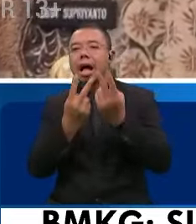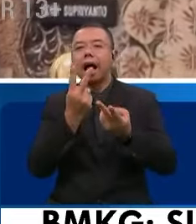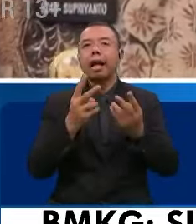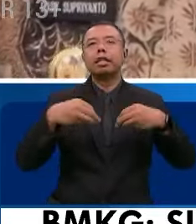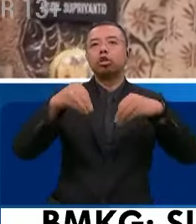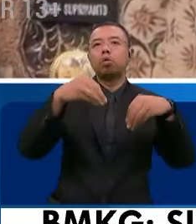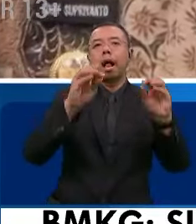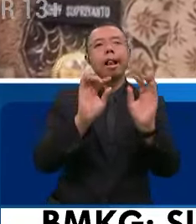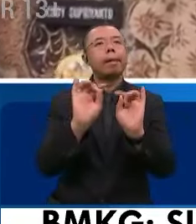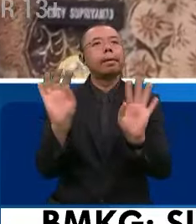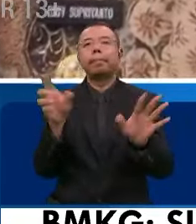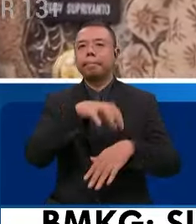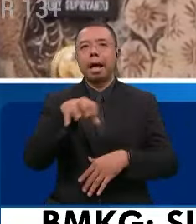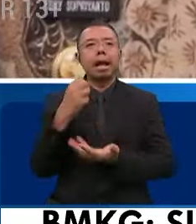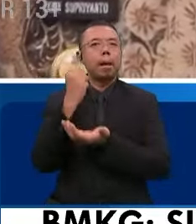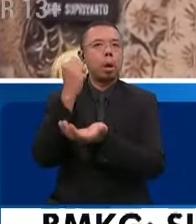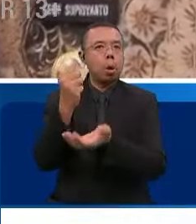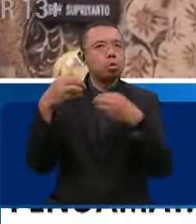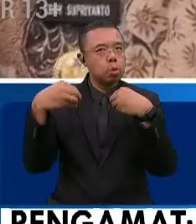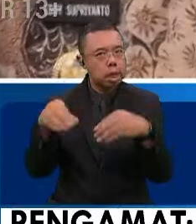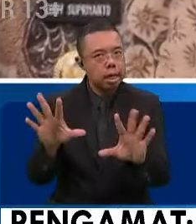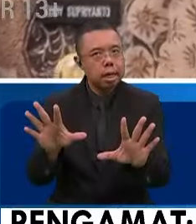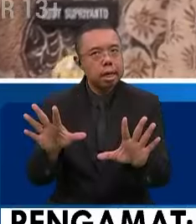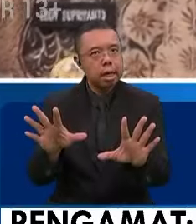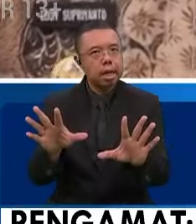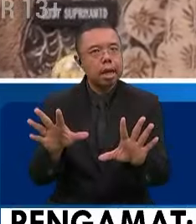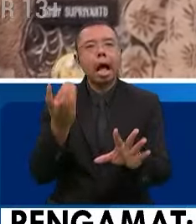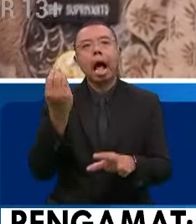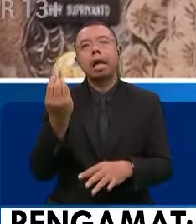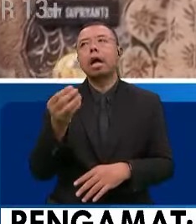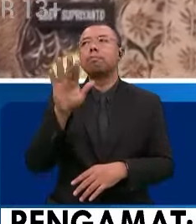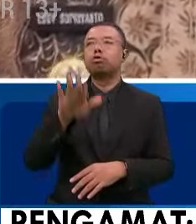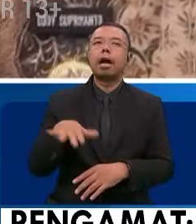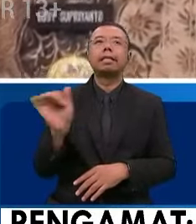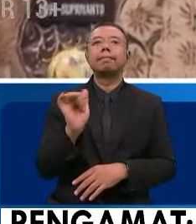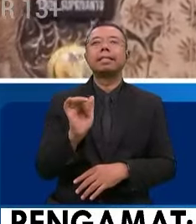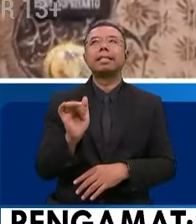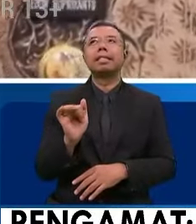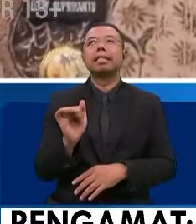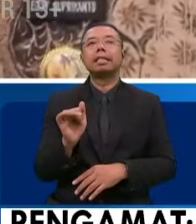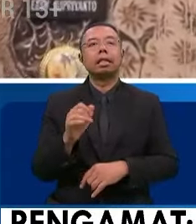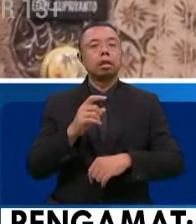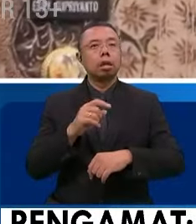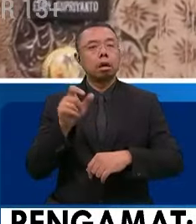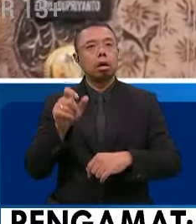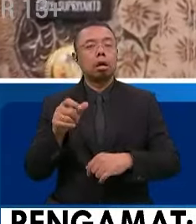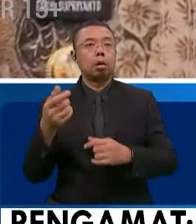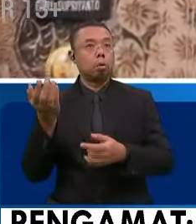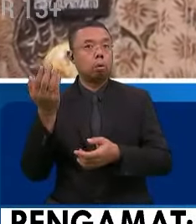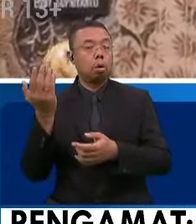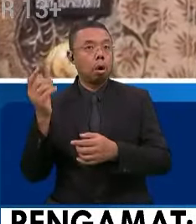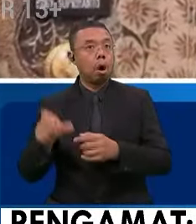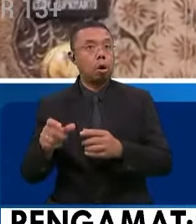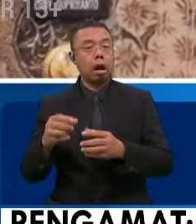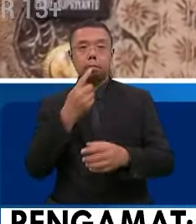berbagai kebutuhan pokok yang dijual dengan harga seperti di produsen. Terus juga kita melakukan dengan